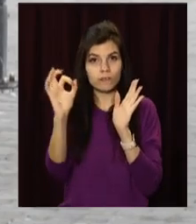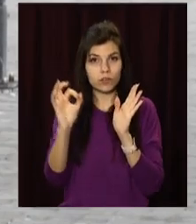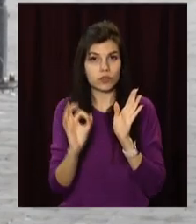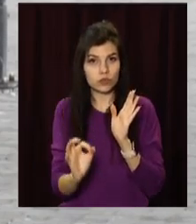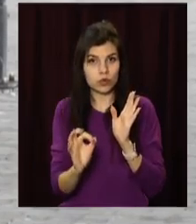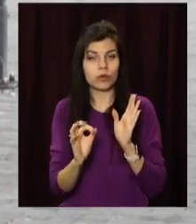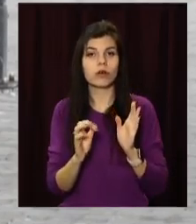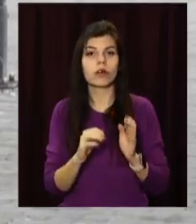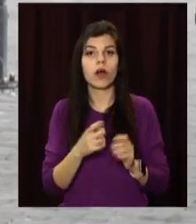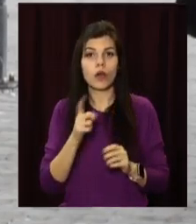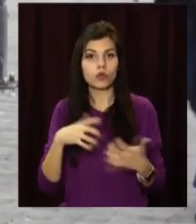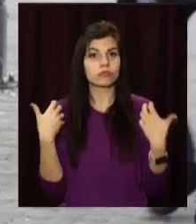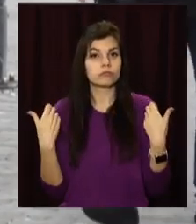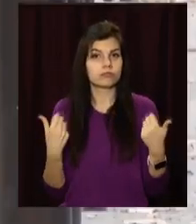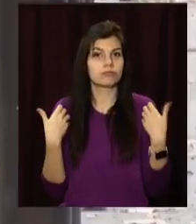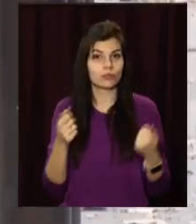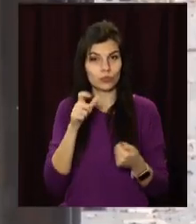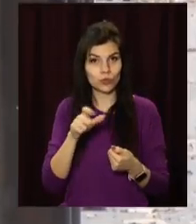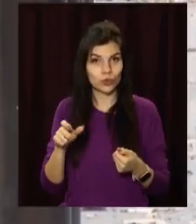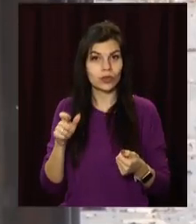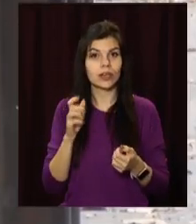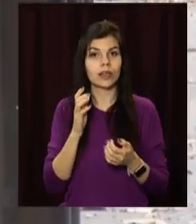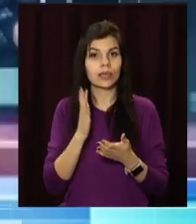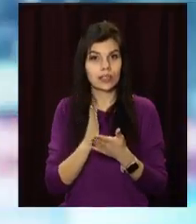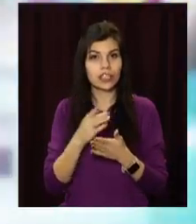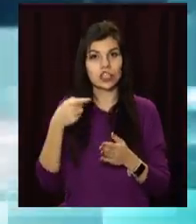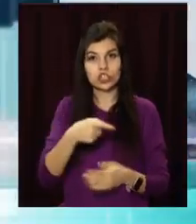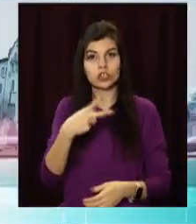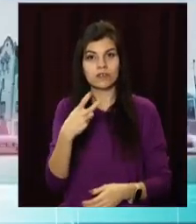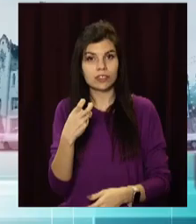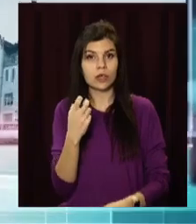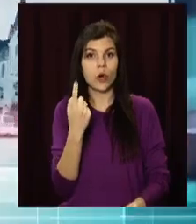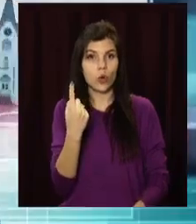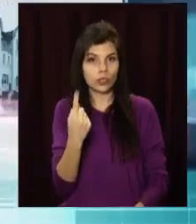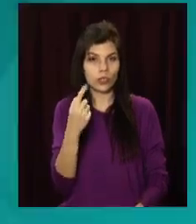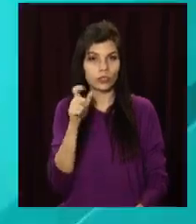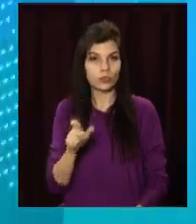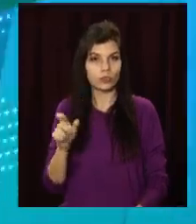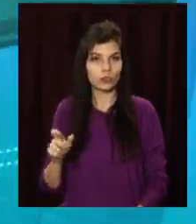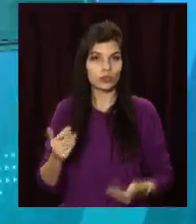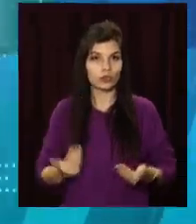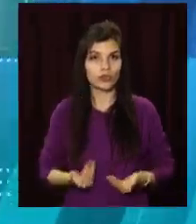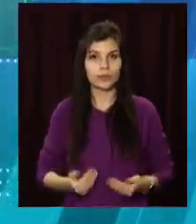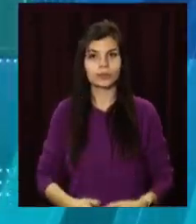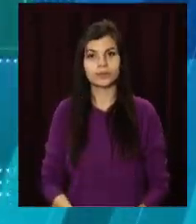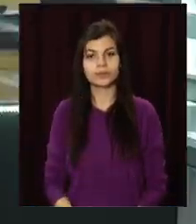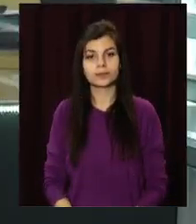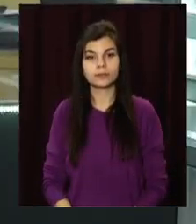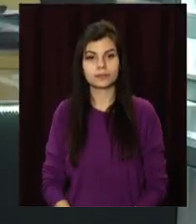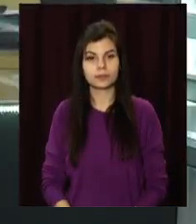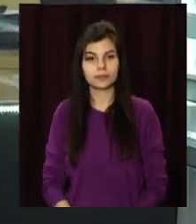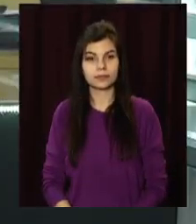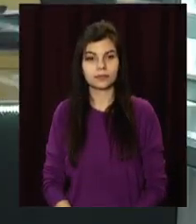хворих залишаються Дніпро та Кривий Ріг. Завантаженість ліжок у госпітальних базах області 26%. В той же